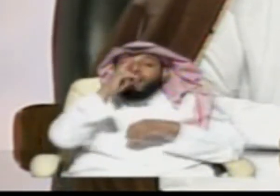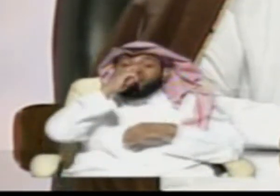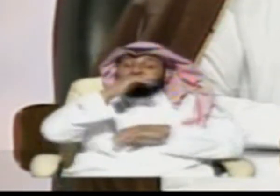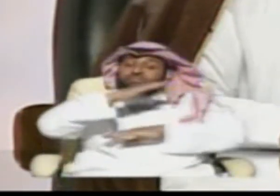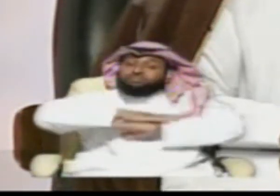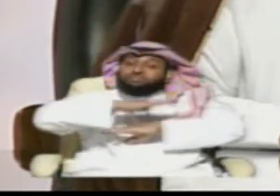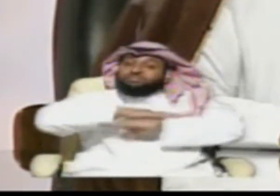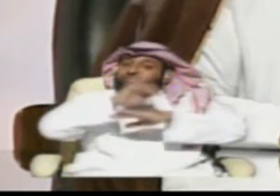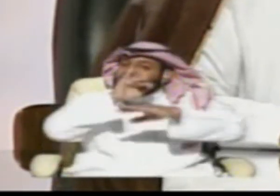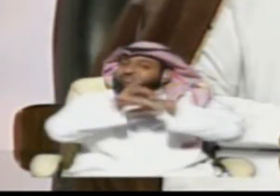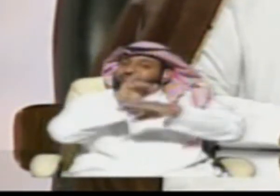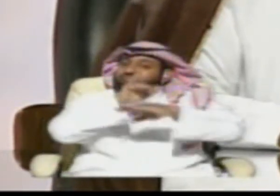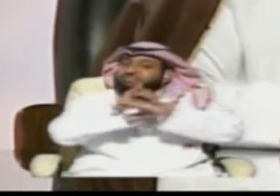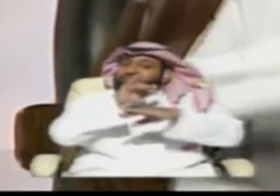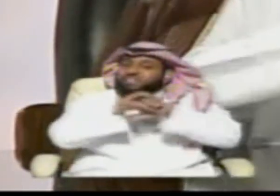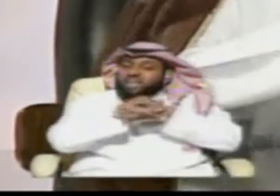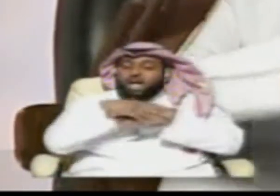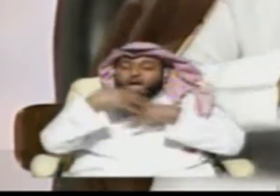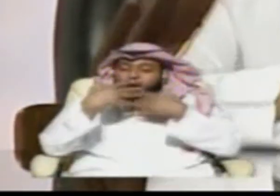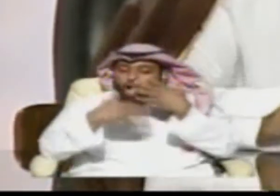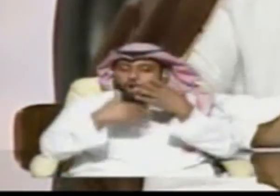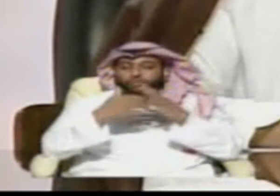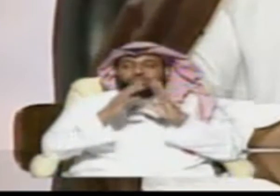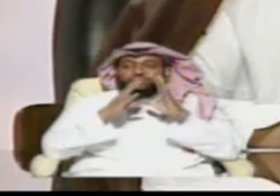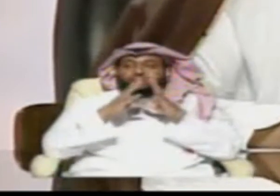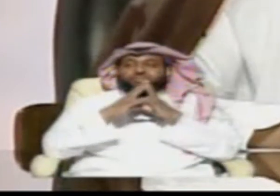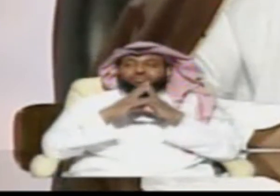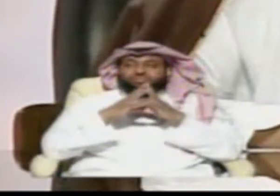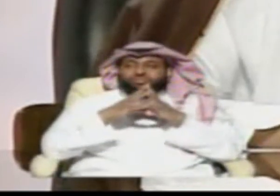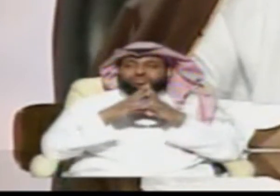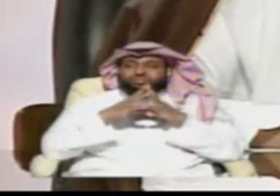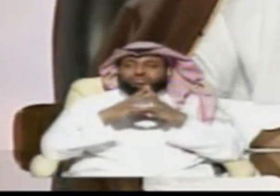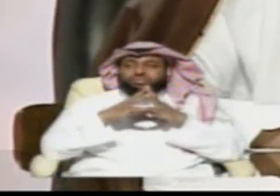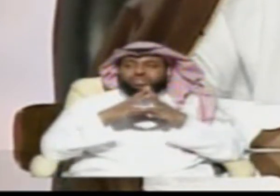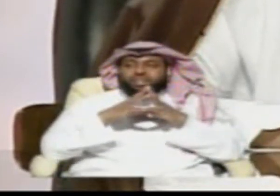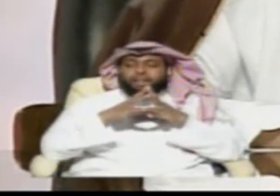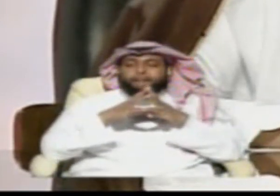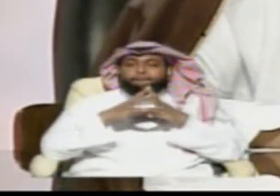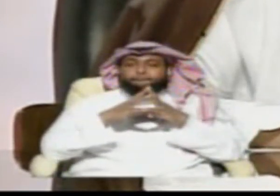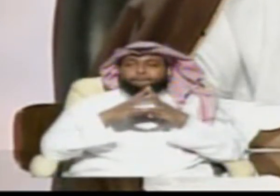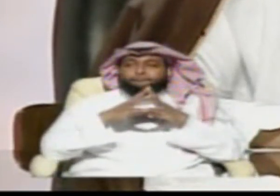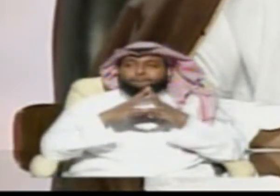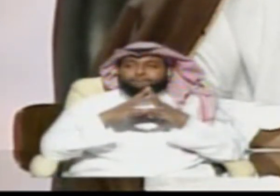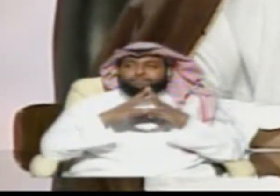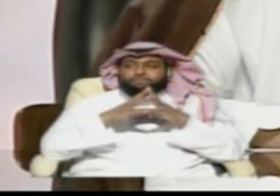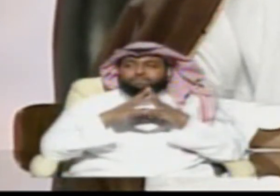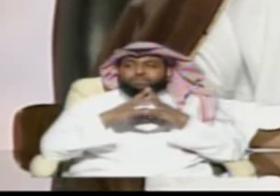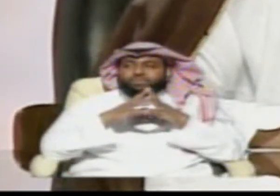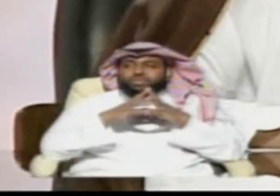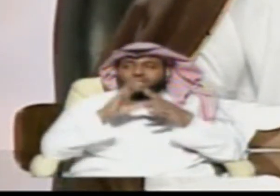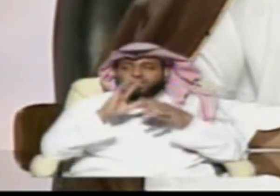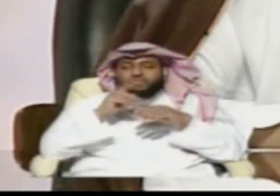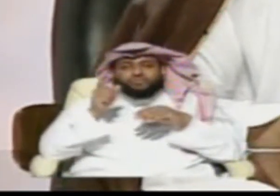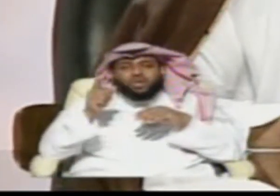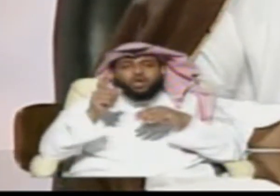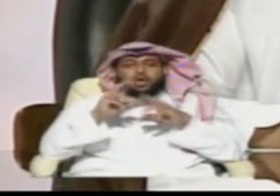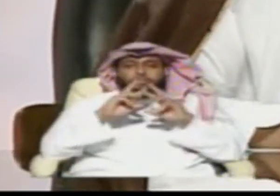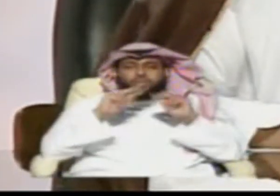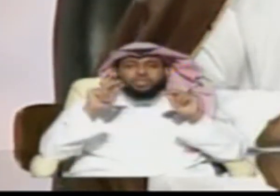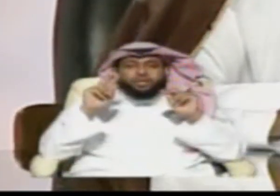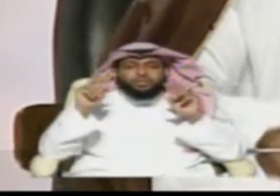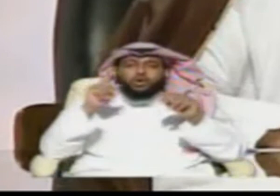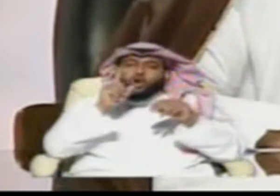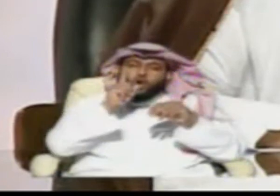وصله التنبيه، ما زاد على هذا ما يلزم. لأنه أيضا هناك بعض الآباء وبعض الأمهات، لا سيما الأمهات، تقول إني